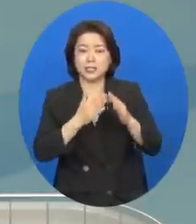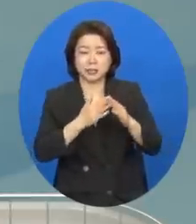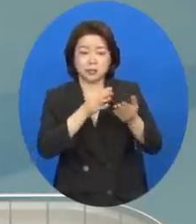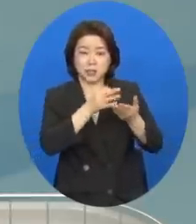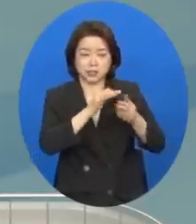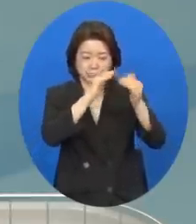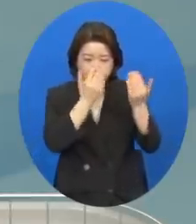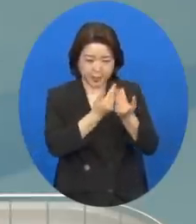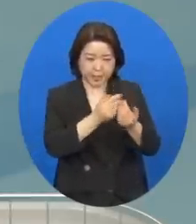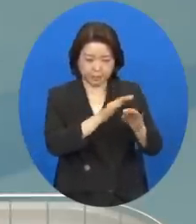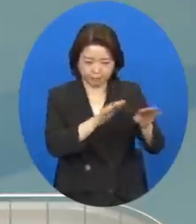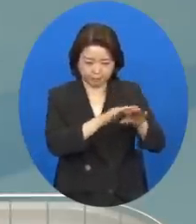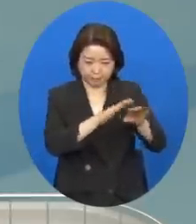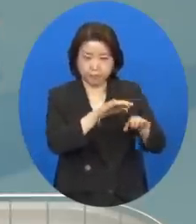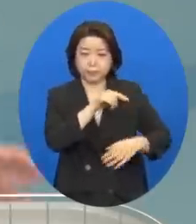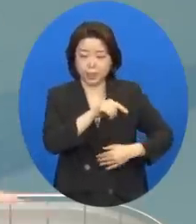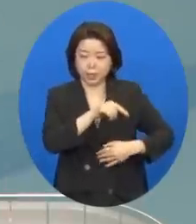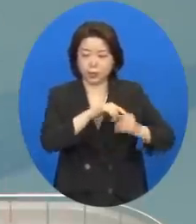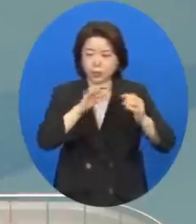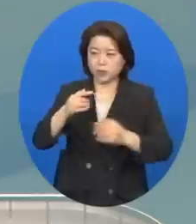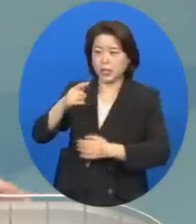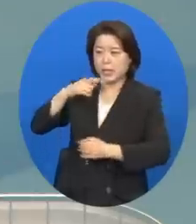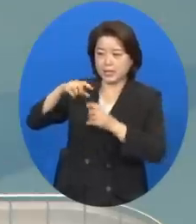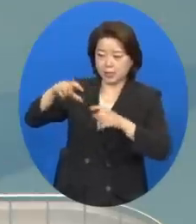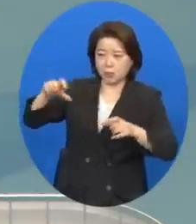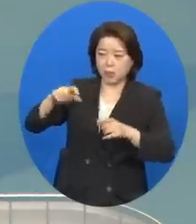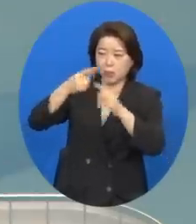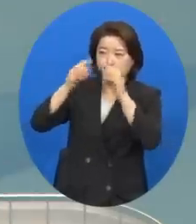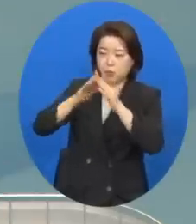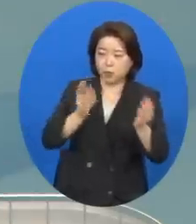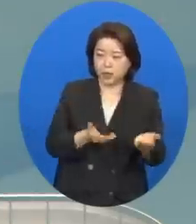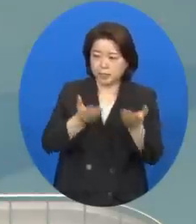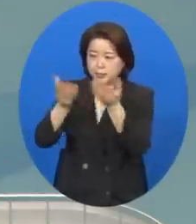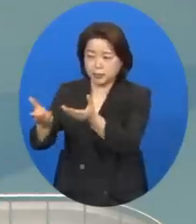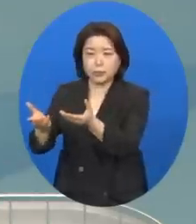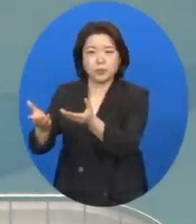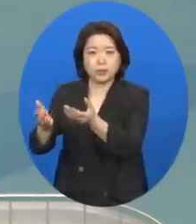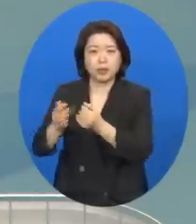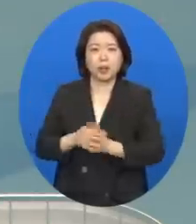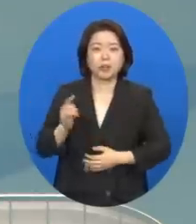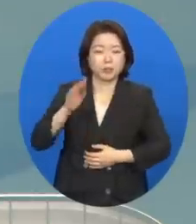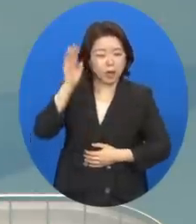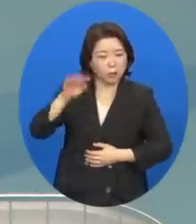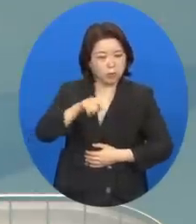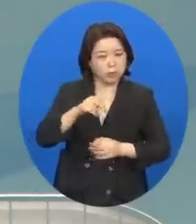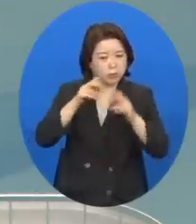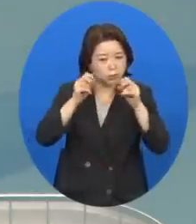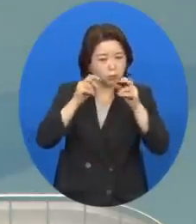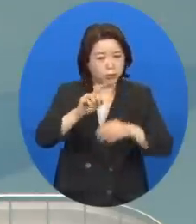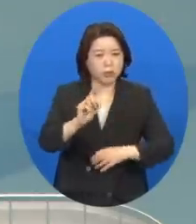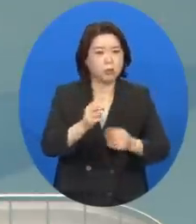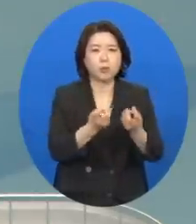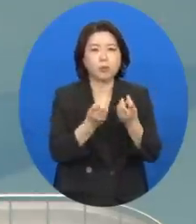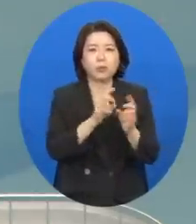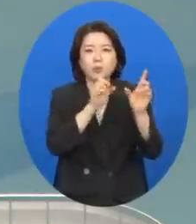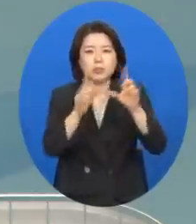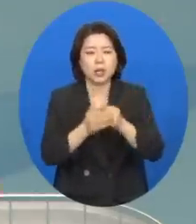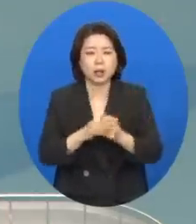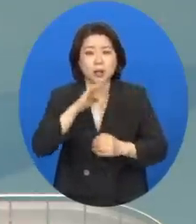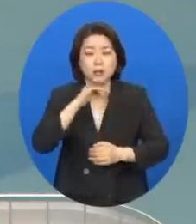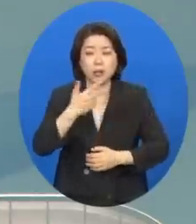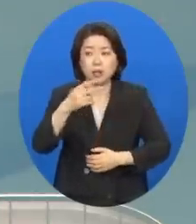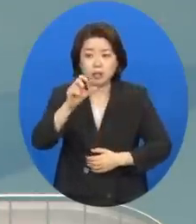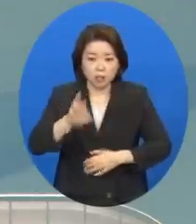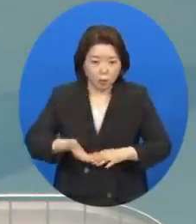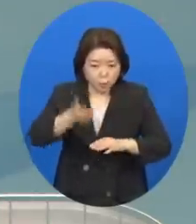일본의 예배당을 봉헌한 거예요. 그럼 그 선교사님은 앞으로 어떻게 사나? 나이도 이제 75이